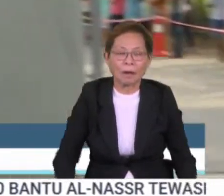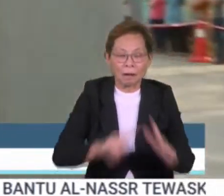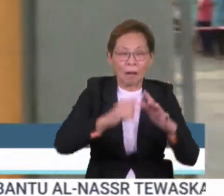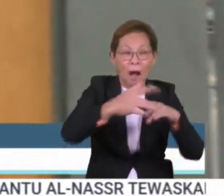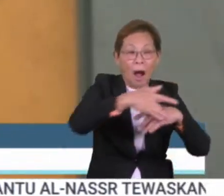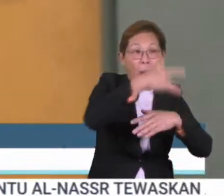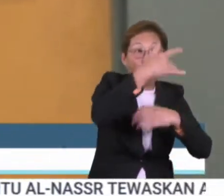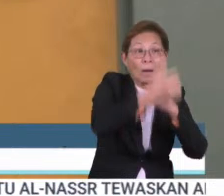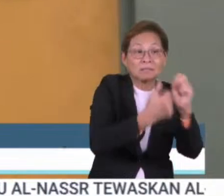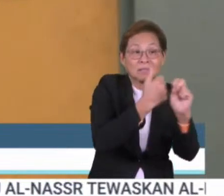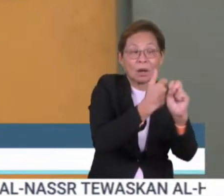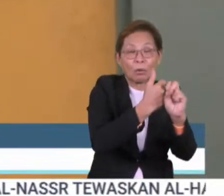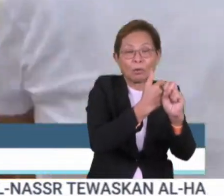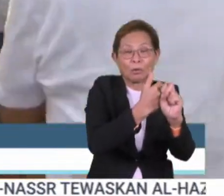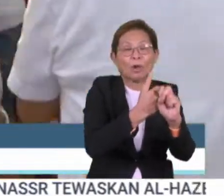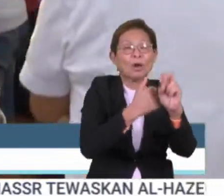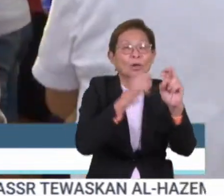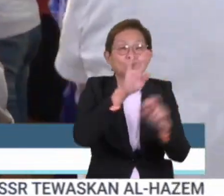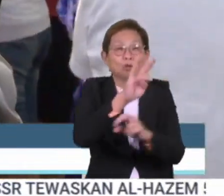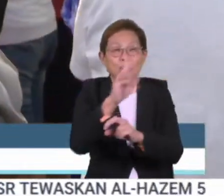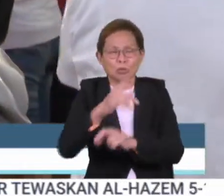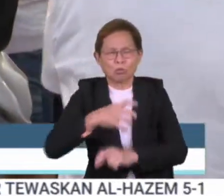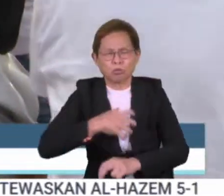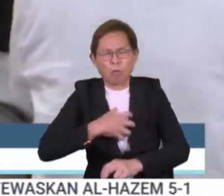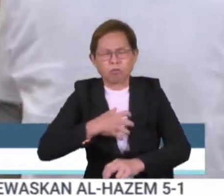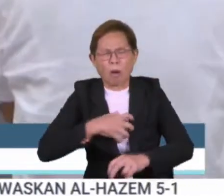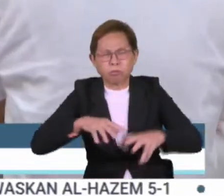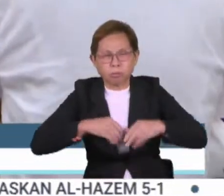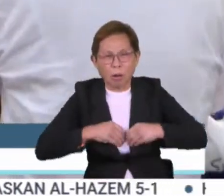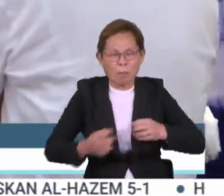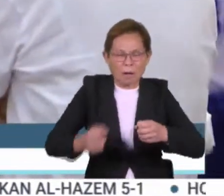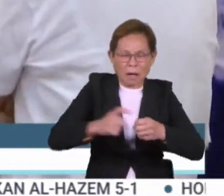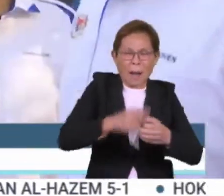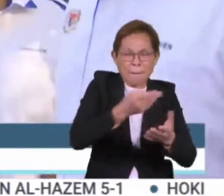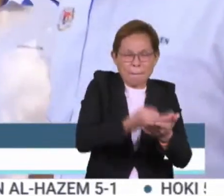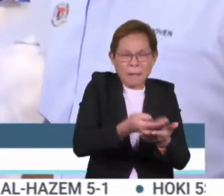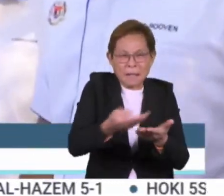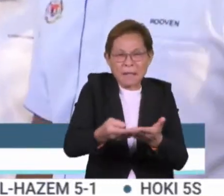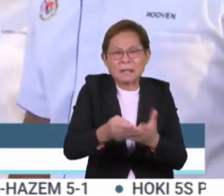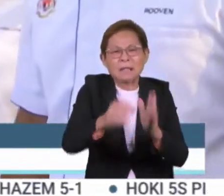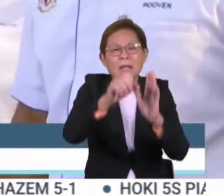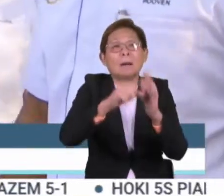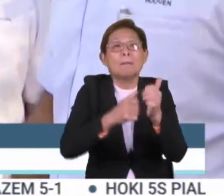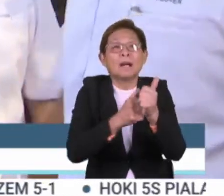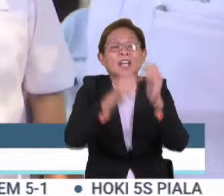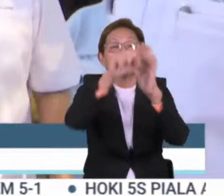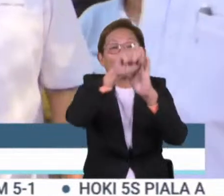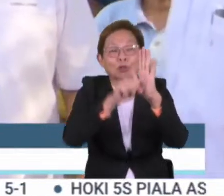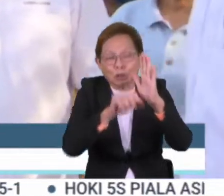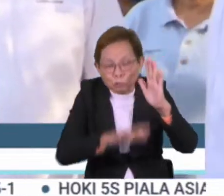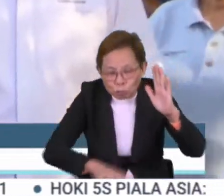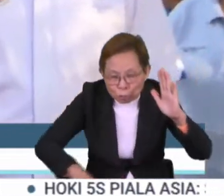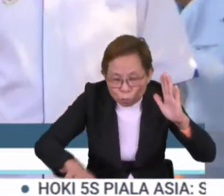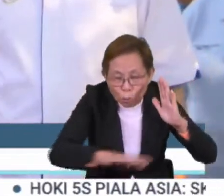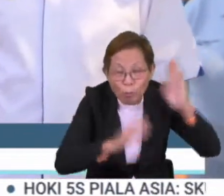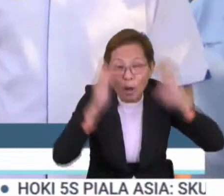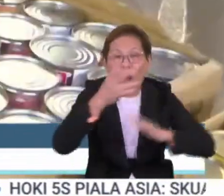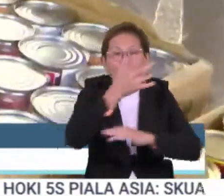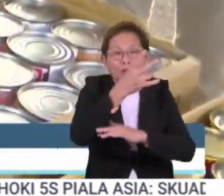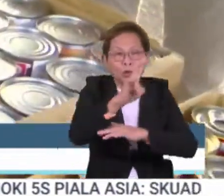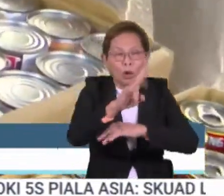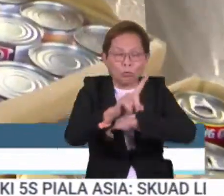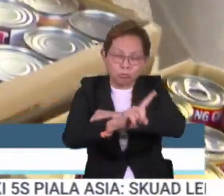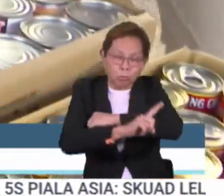Sejak awal tahun, 71 aduan diterima berkaitan pembelian bersyarat di seluruh negara. 17 daripadanya